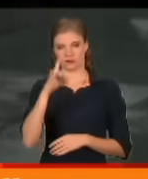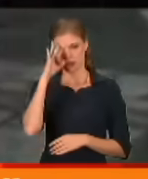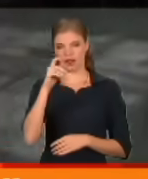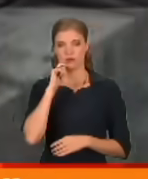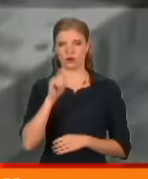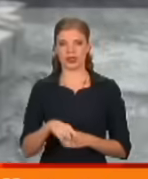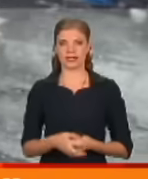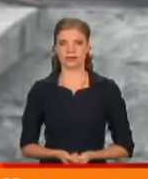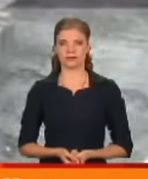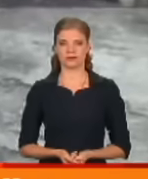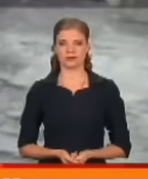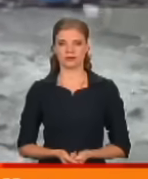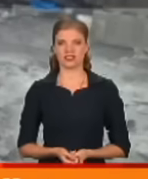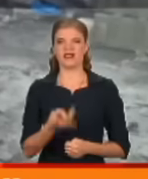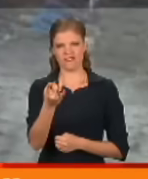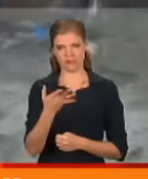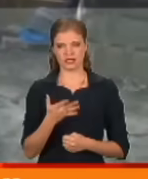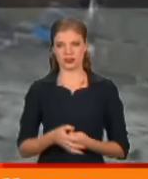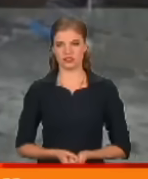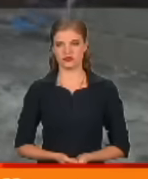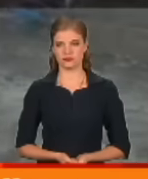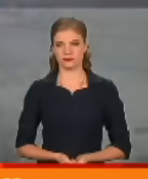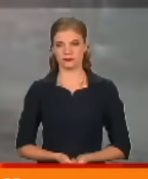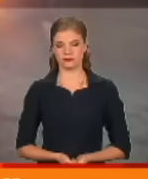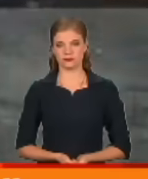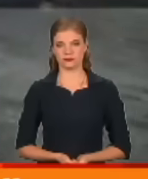Україні! Вистріл!